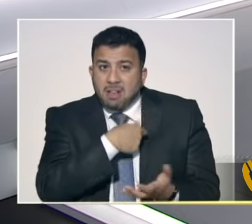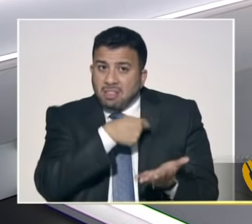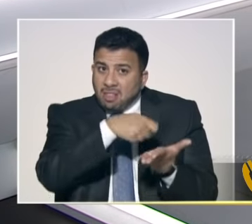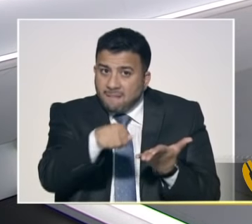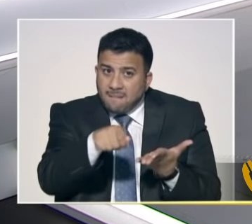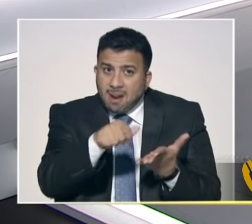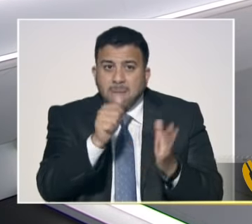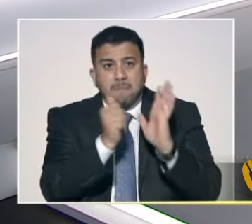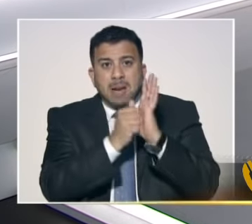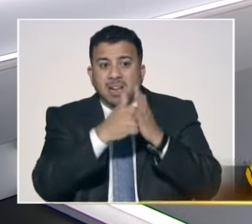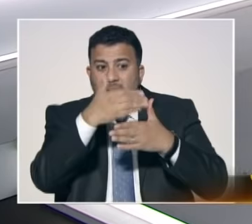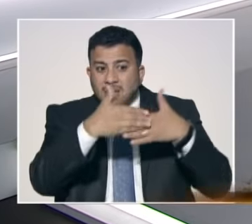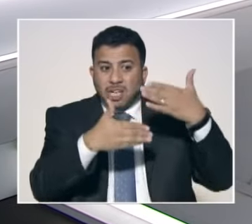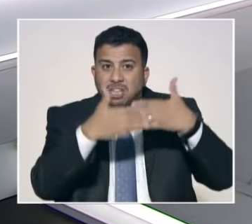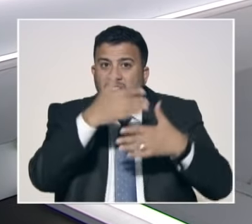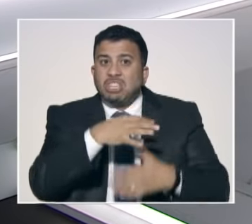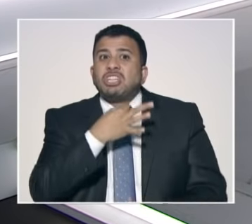الستار.